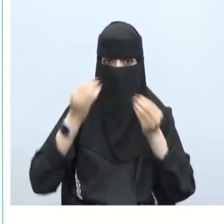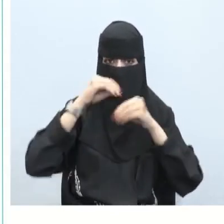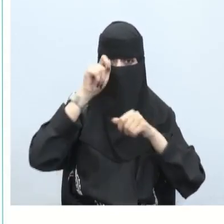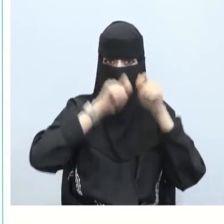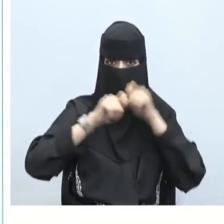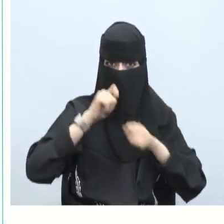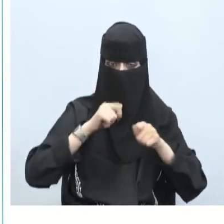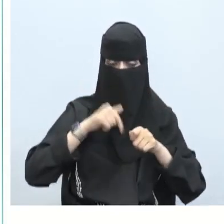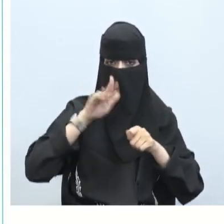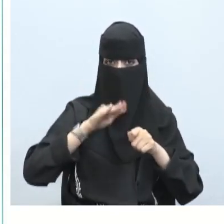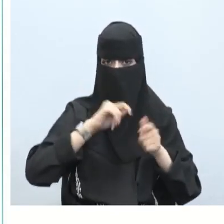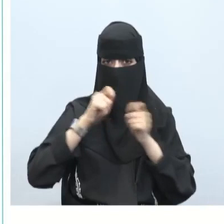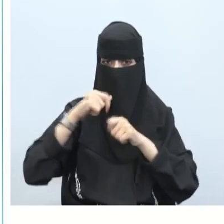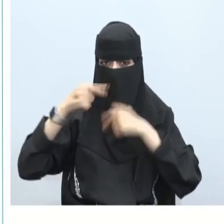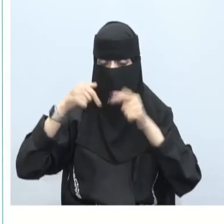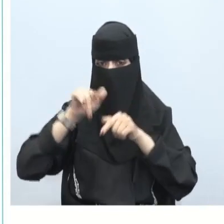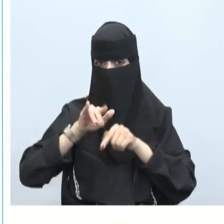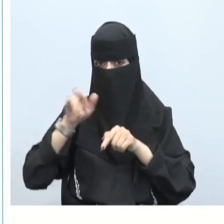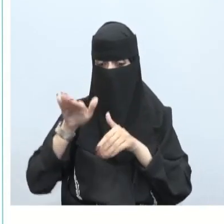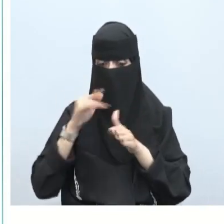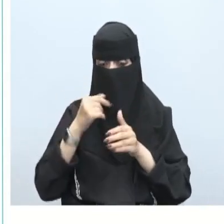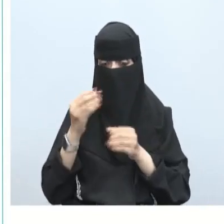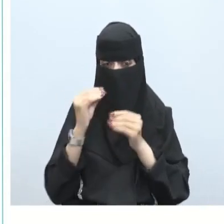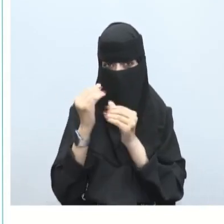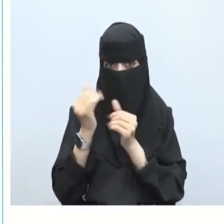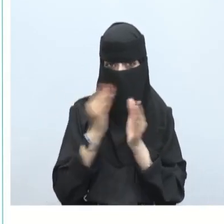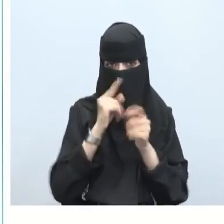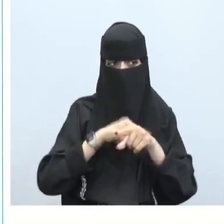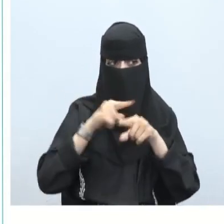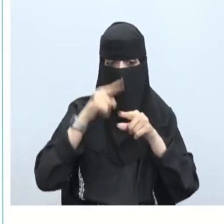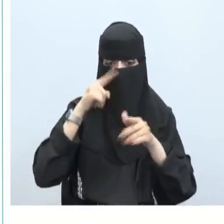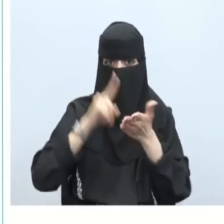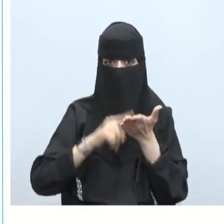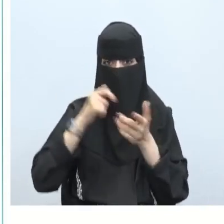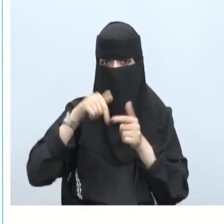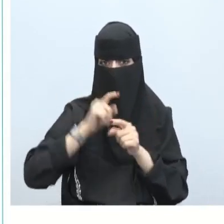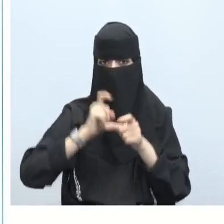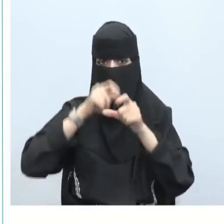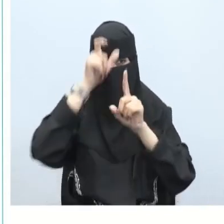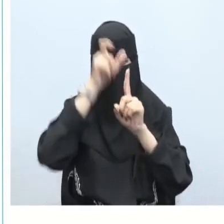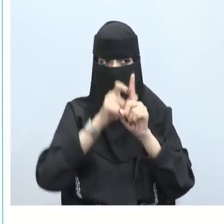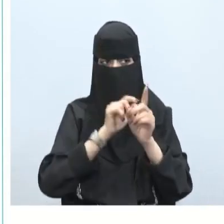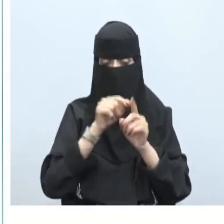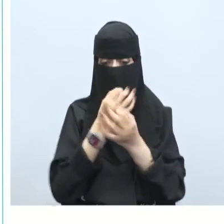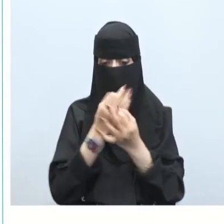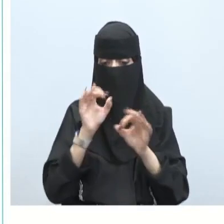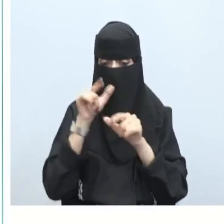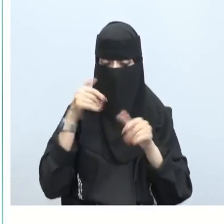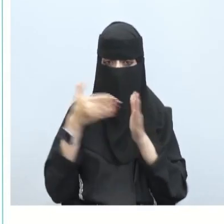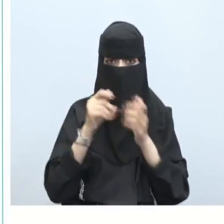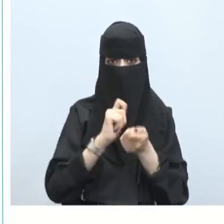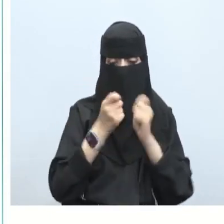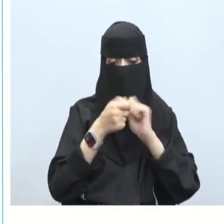عمليه تمر بها من مد خام الى ان يصل الى العميل في شكله النهائي بعد